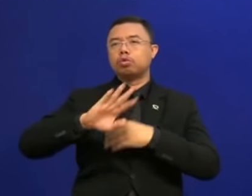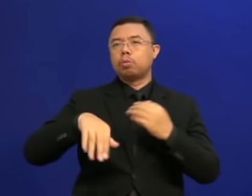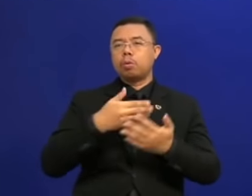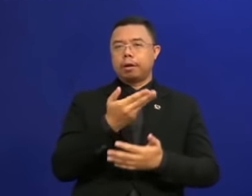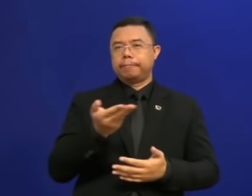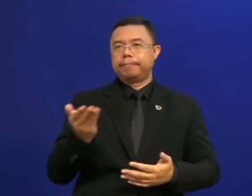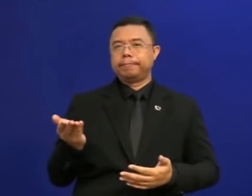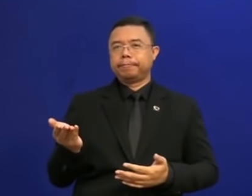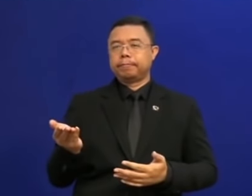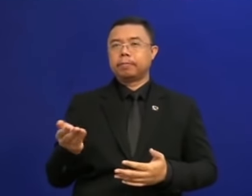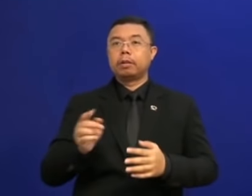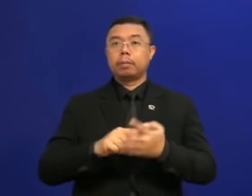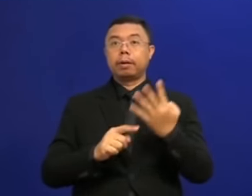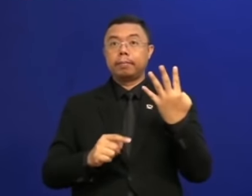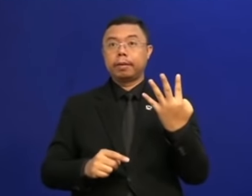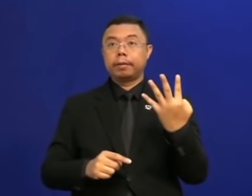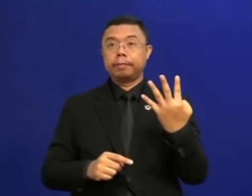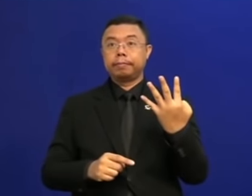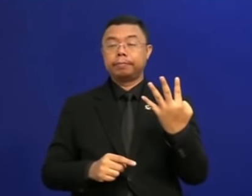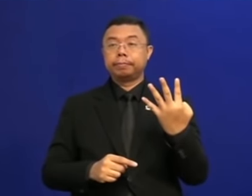Ya. Keempat,